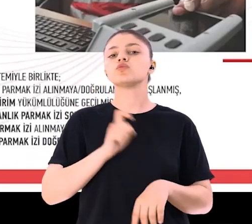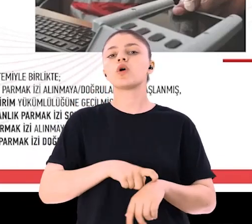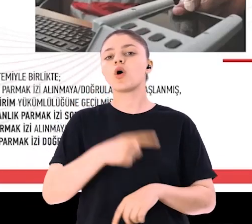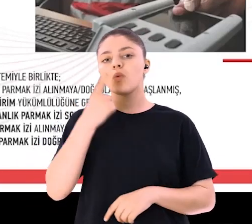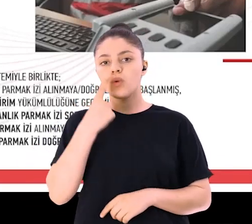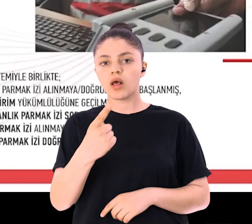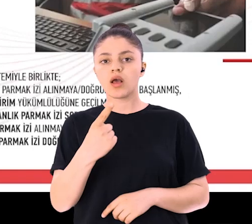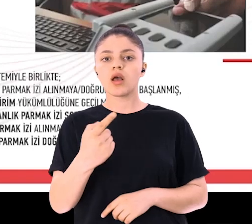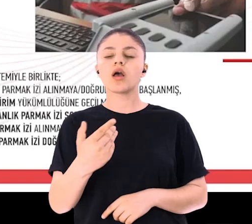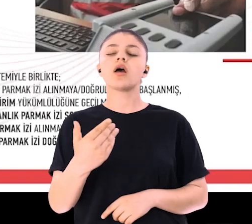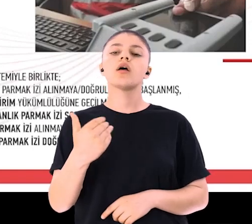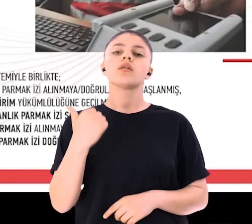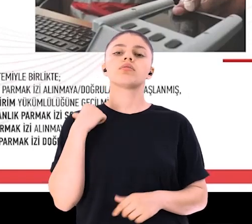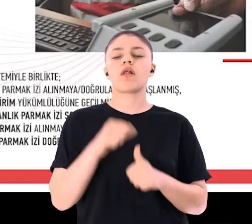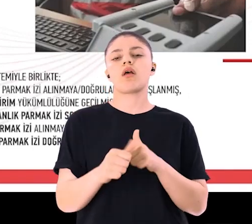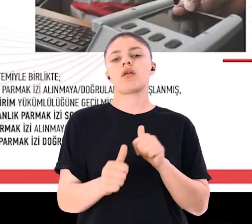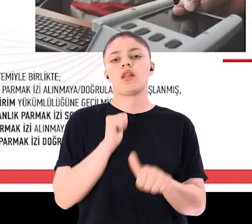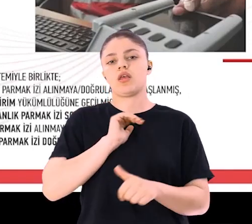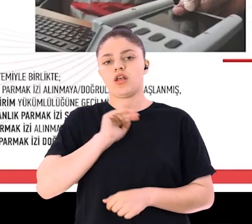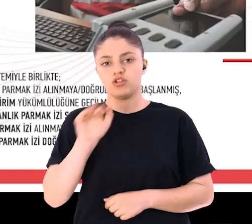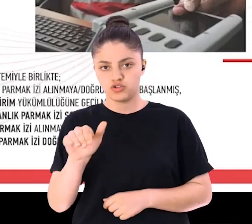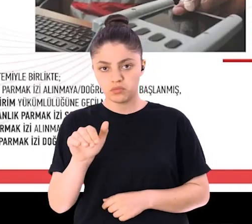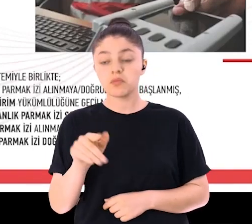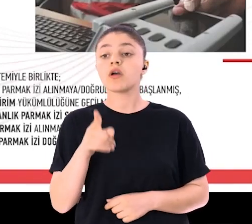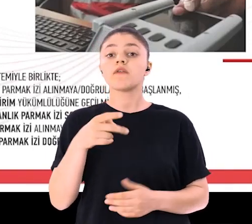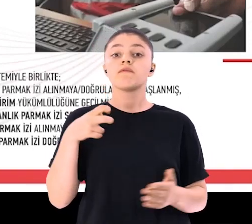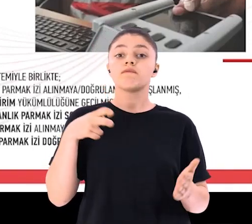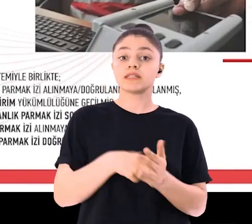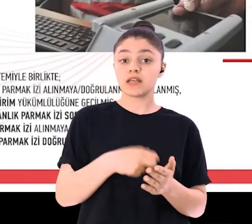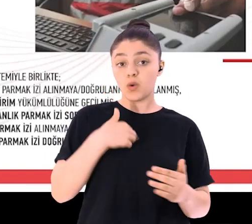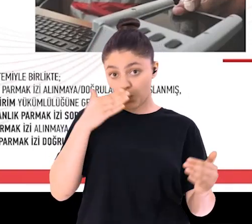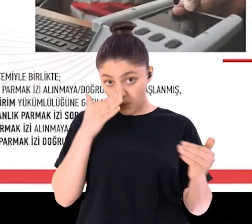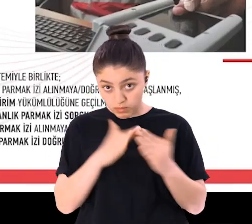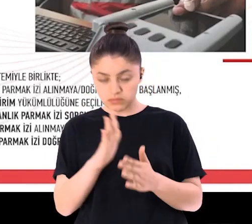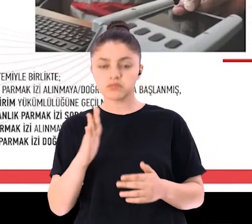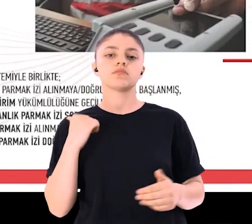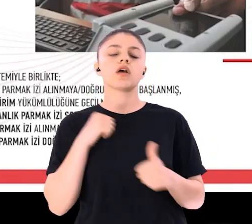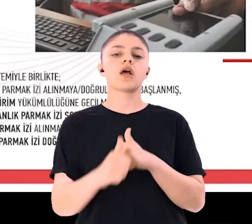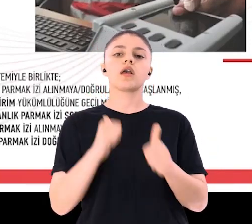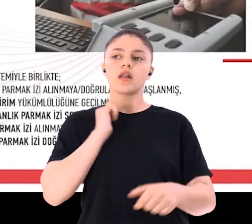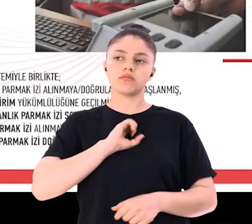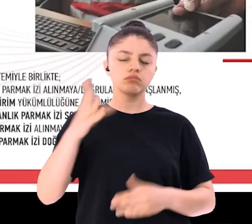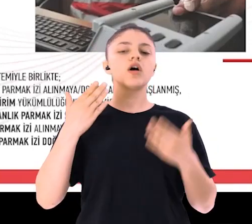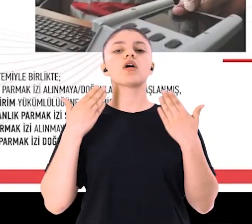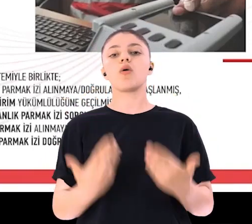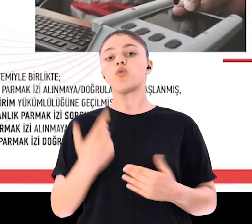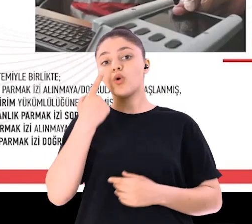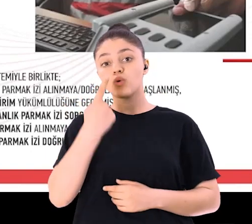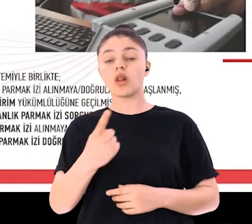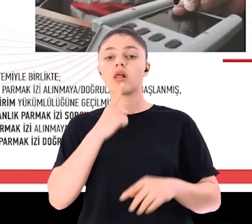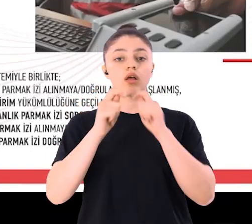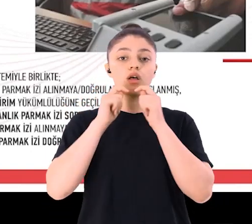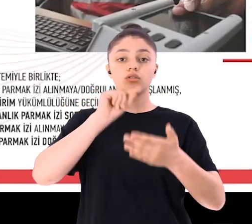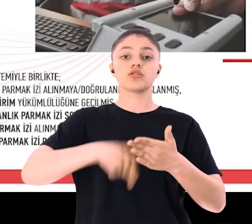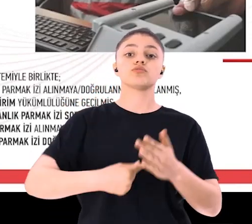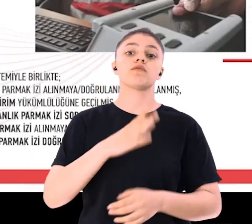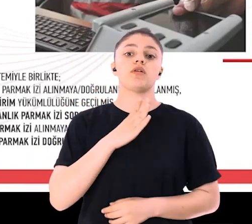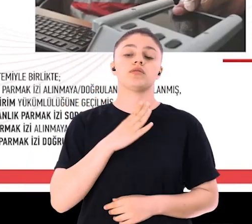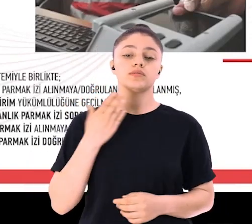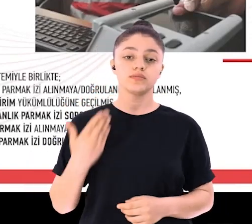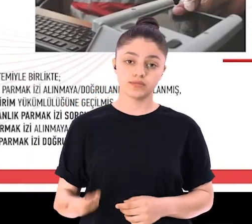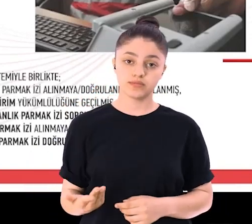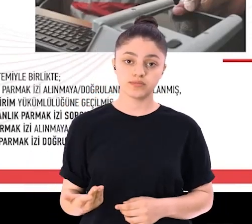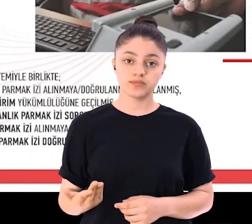vizem süresince geri kalacağım, aksi takdirde vize ihlali yaparsam geri gönderilmeyi kabul ediyorum diye